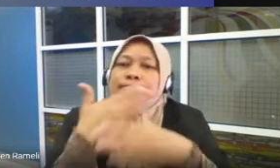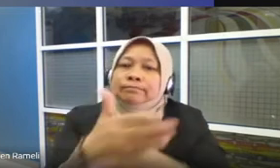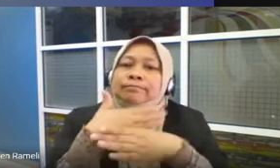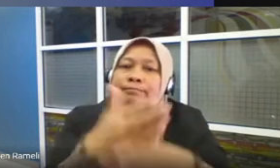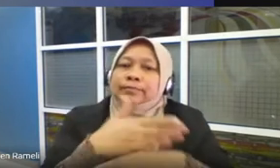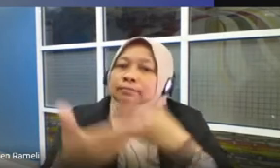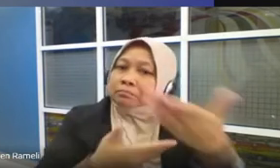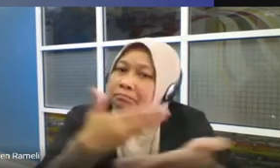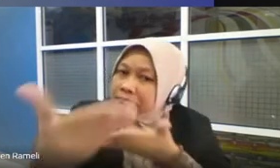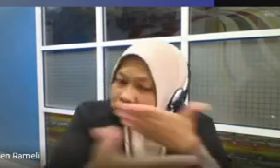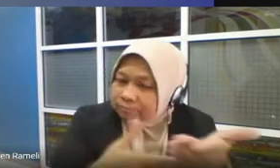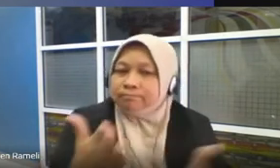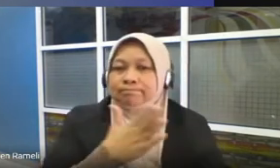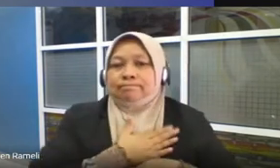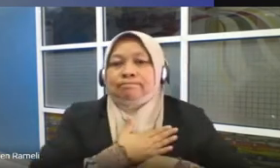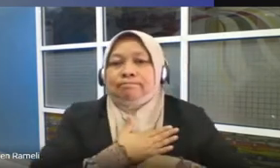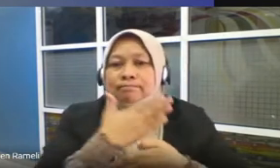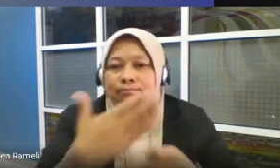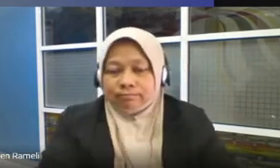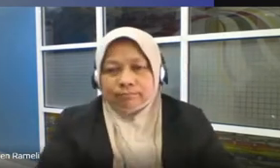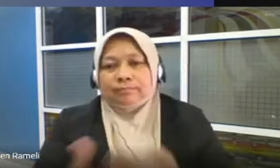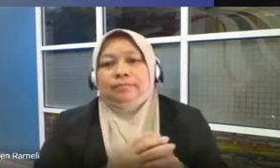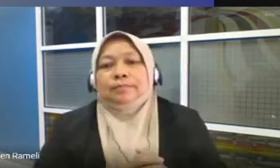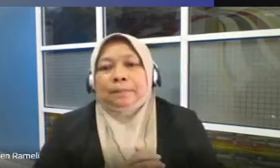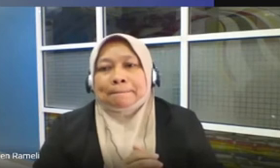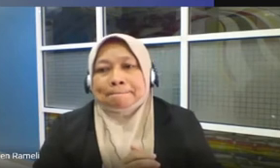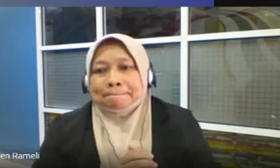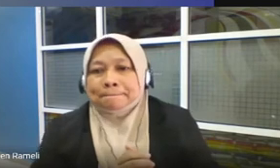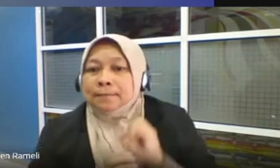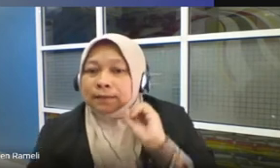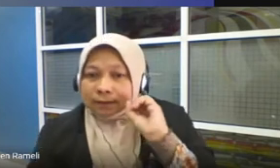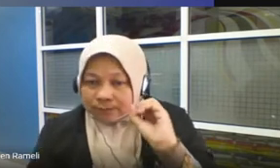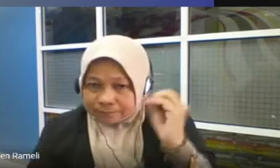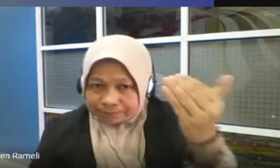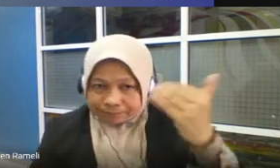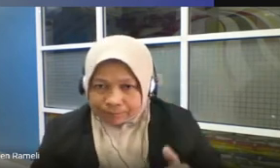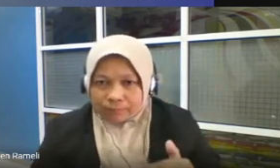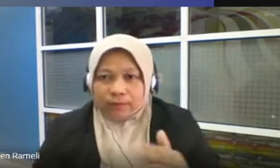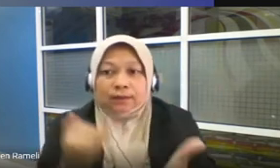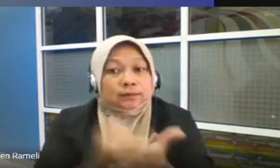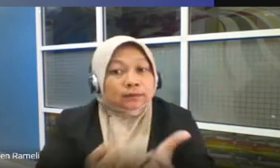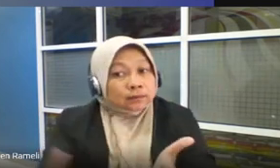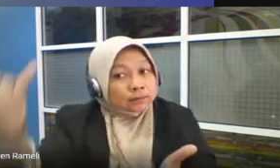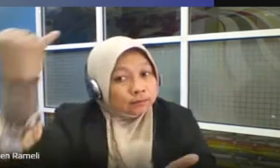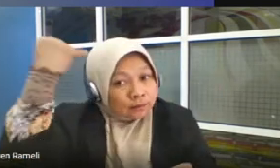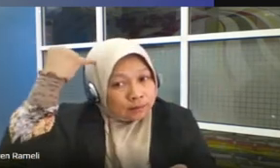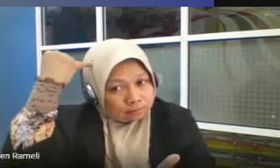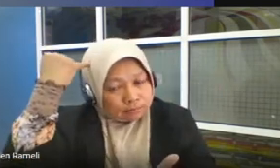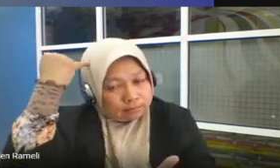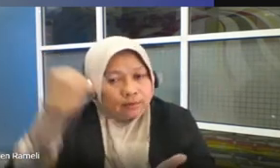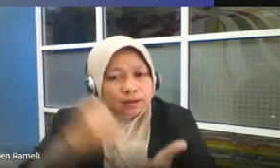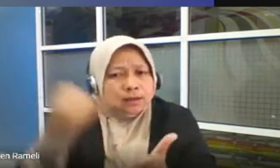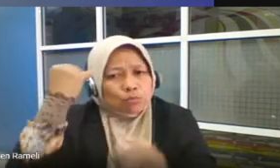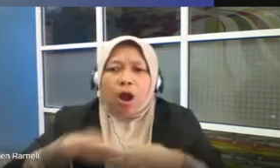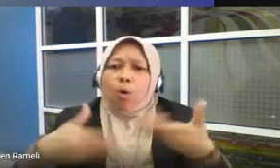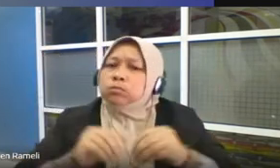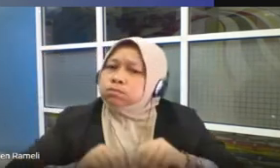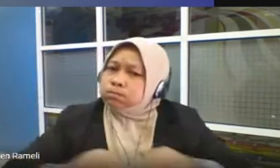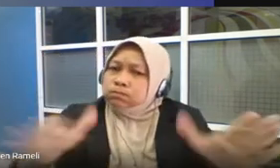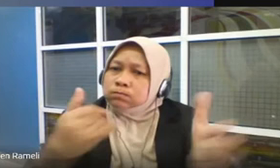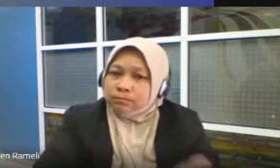bond antara kita dengan penerima komunikasi kita. Kemudian komunikasi juga penting untuk menyebarkan ilmu. InsyaAllah